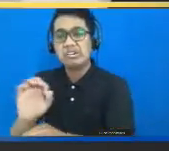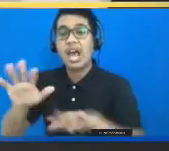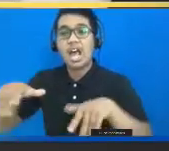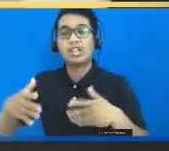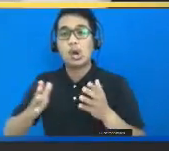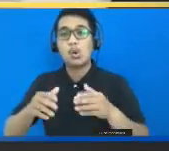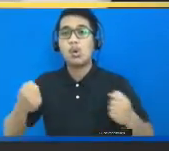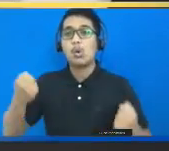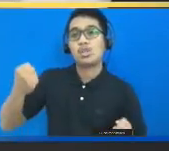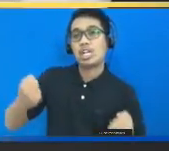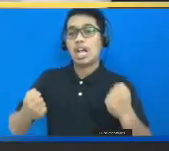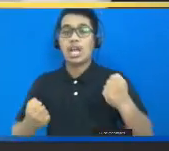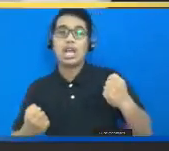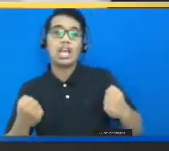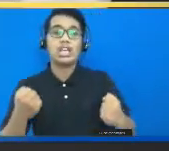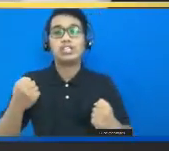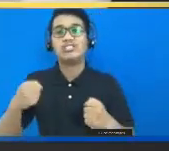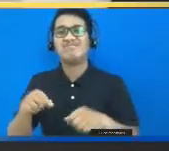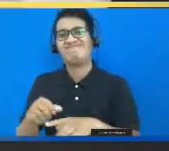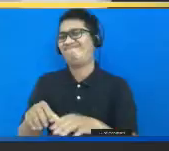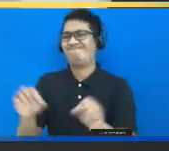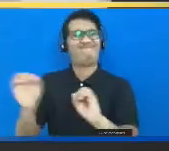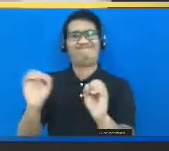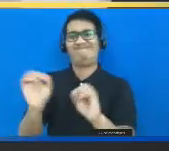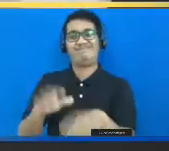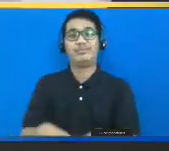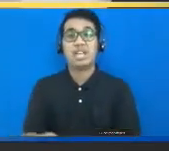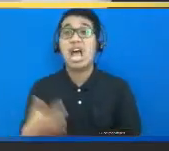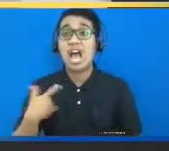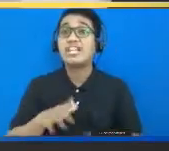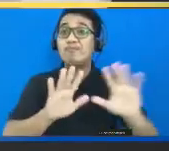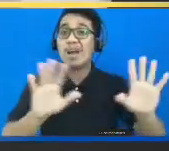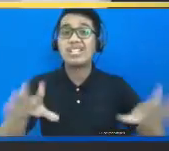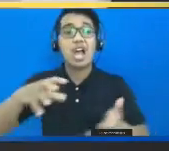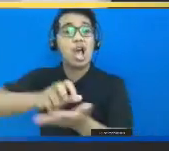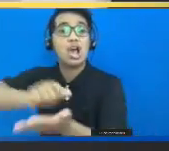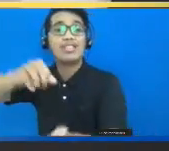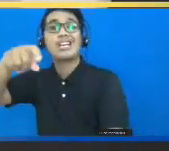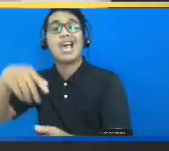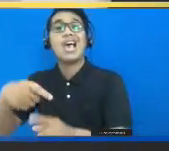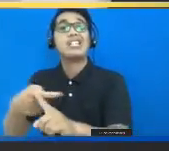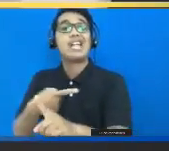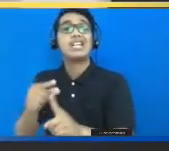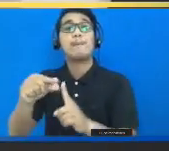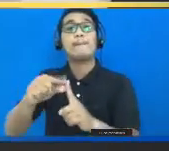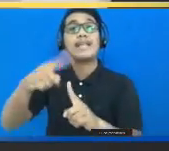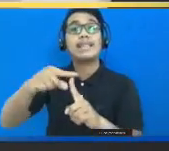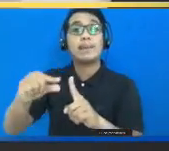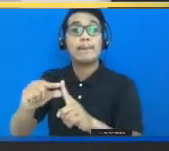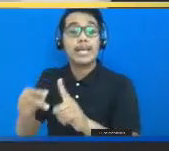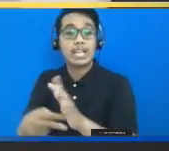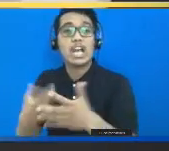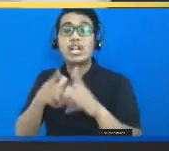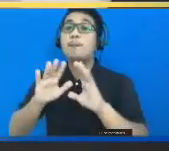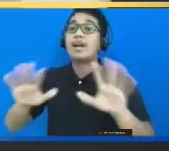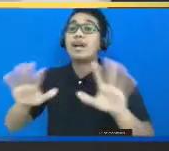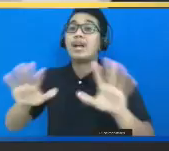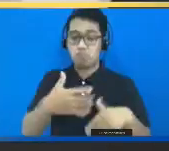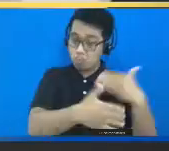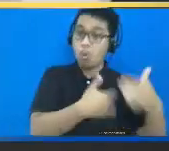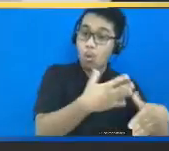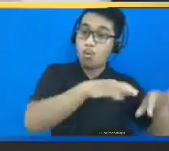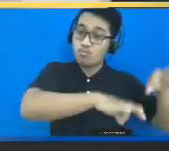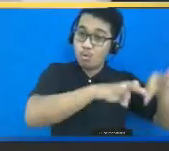banyak lahan punya PTPN kita dikasih untuk untuk petani kita kelola